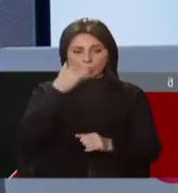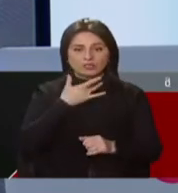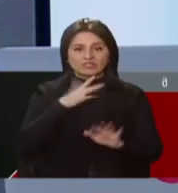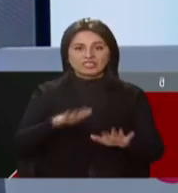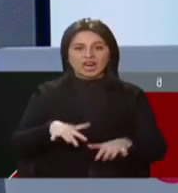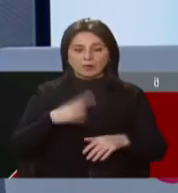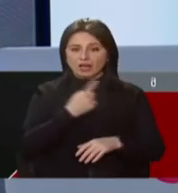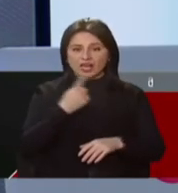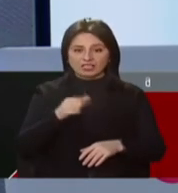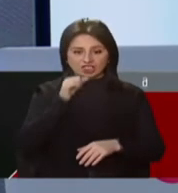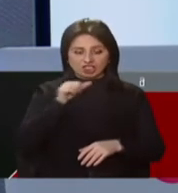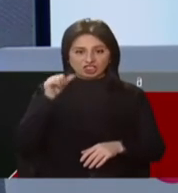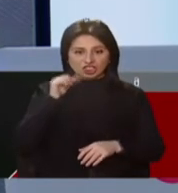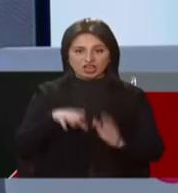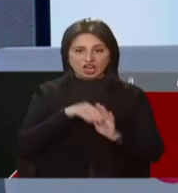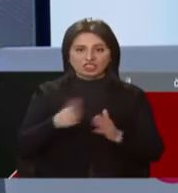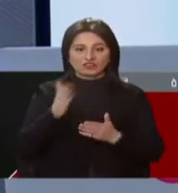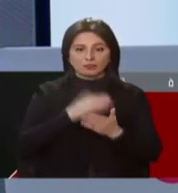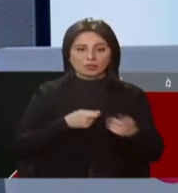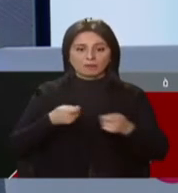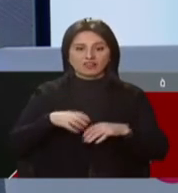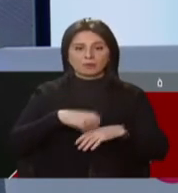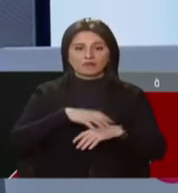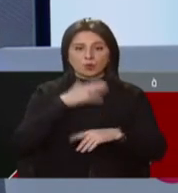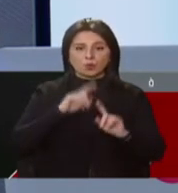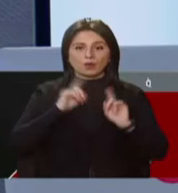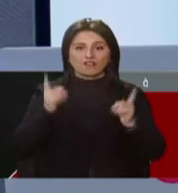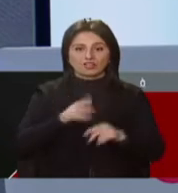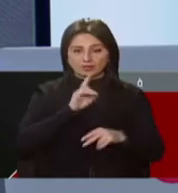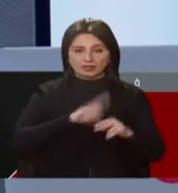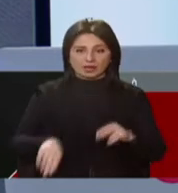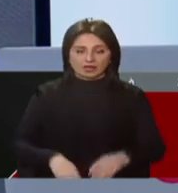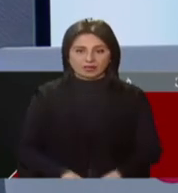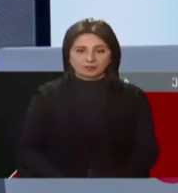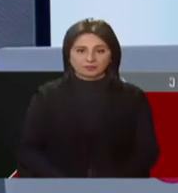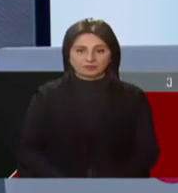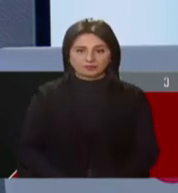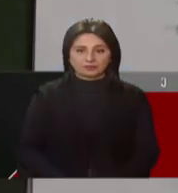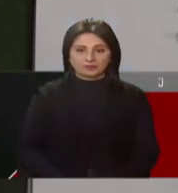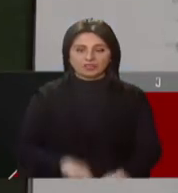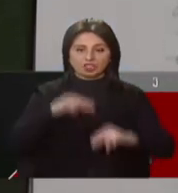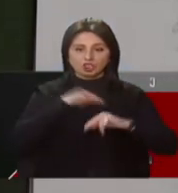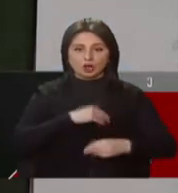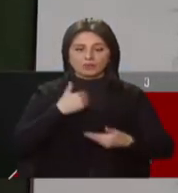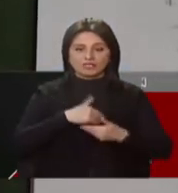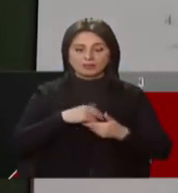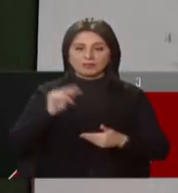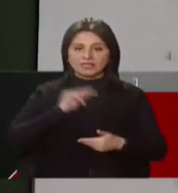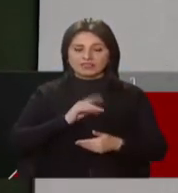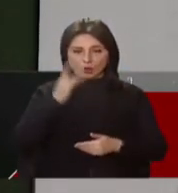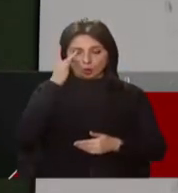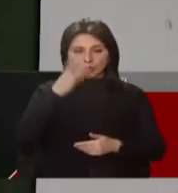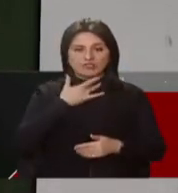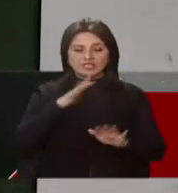sakrabulo ert-ertia, sadats chartshendeli archevnobis shemdeg martvelma partiam umravlesoba dakarga. Chromis inspektsiis samsakhurma